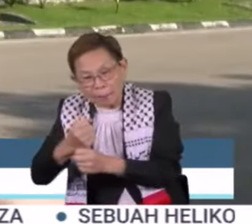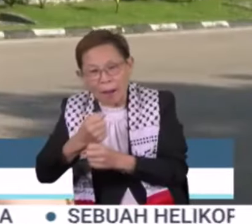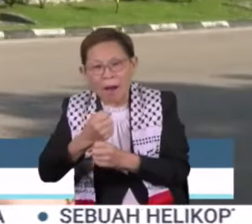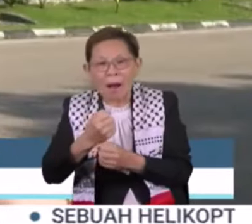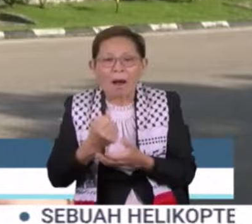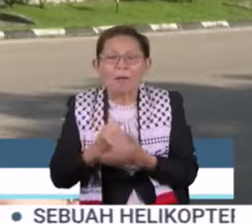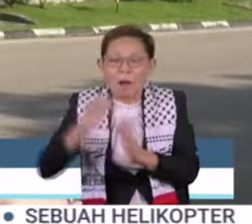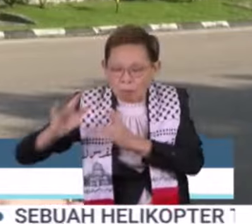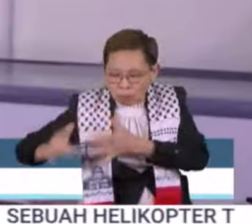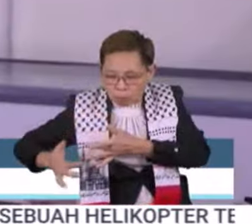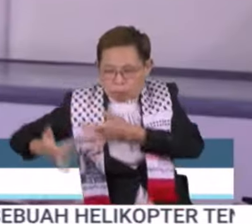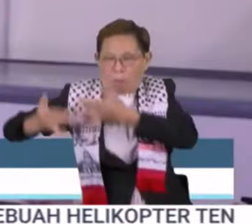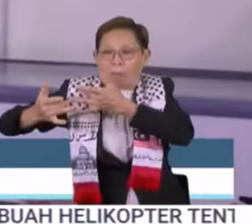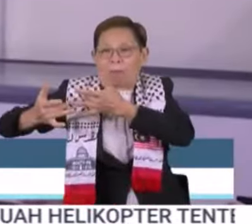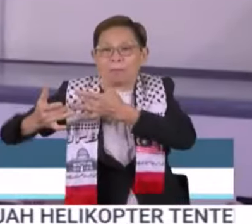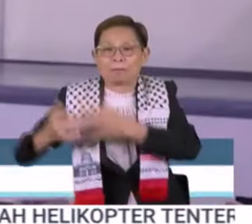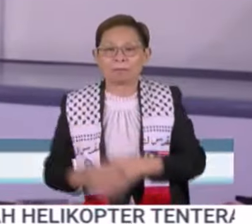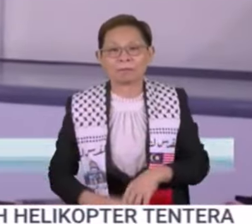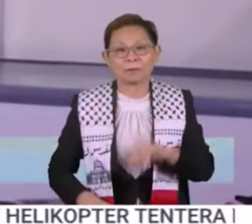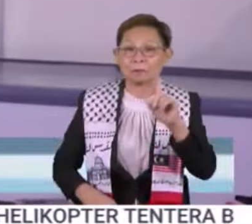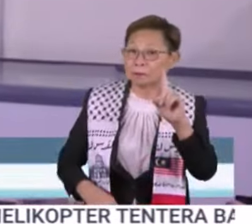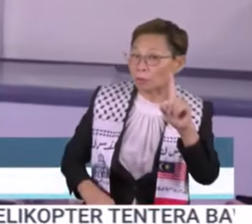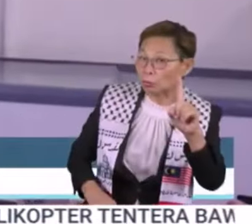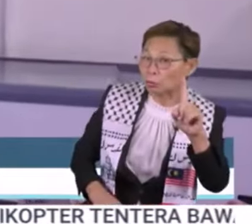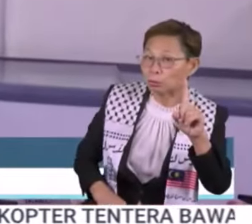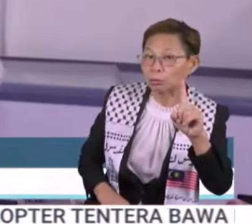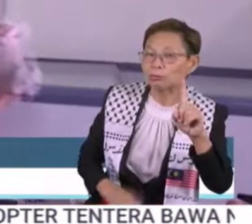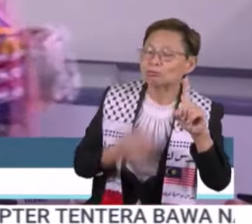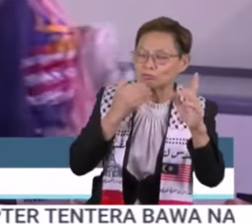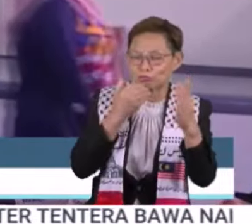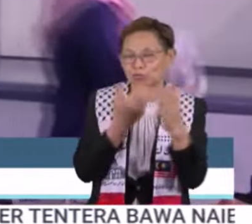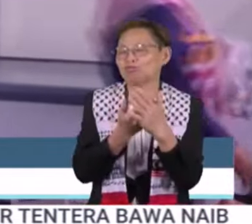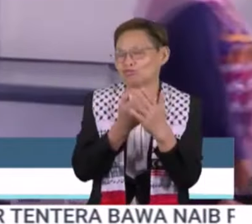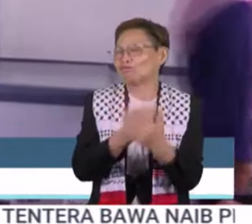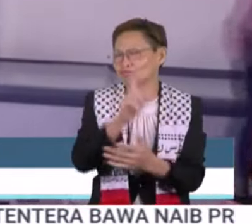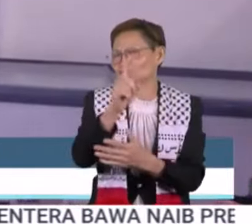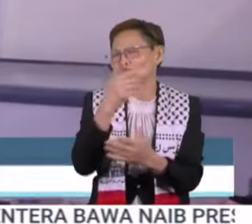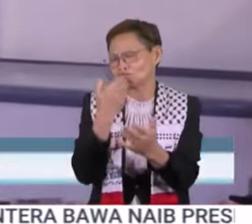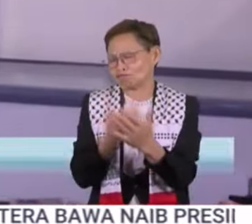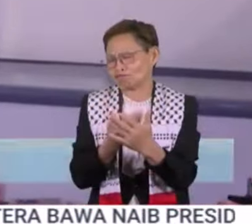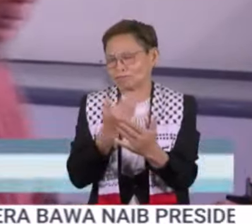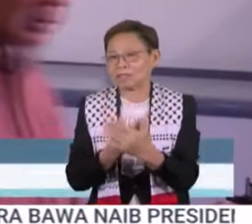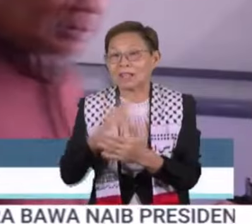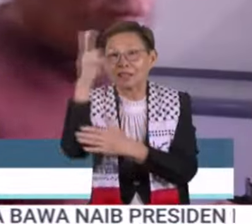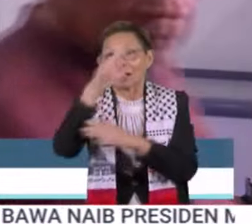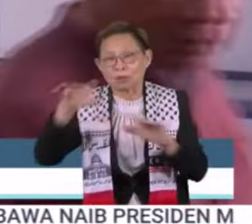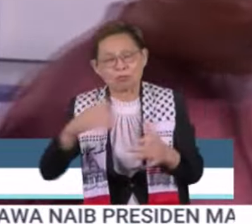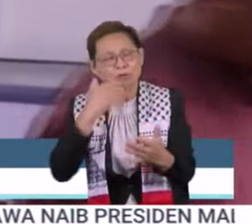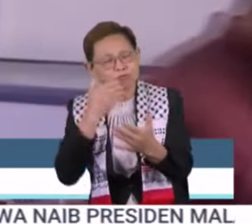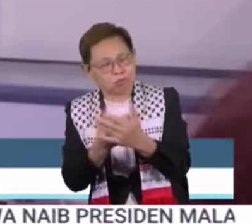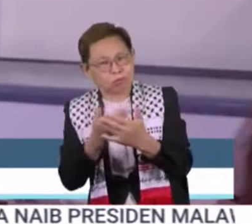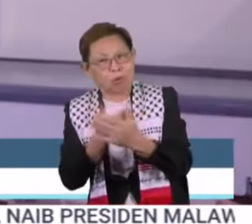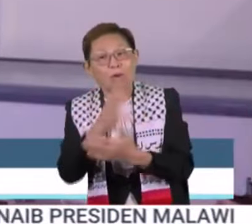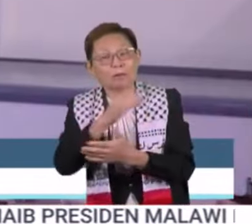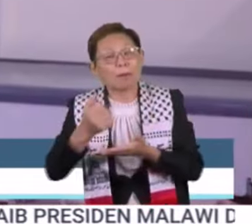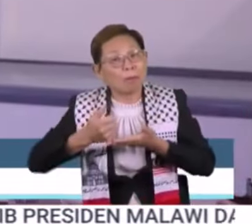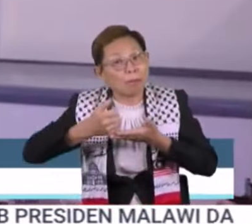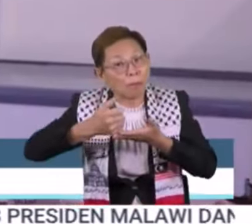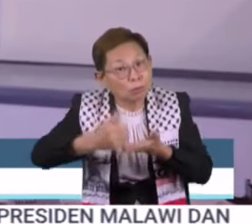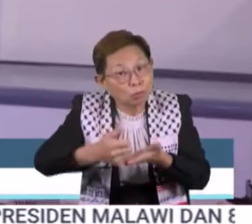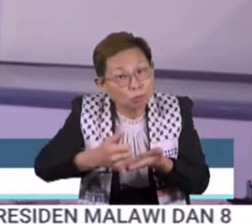bantuan, dapat meringankan beban. Ada satu perkara yang baiklah yang dibawa oleh kerajaan